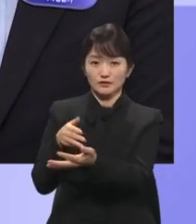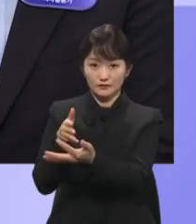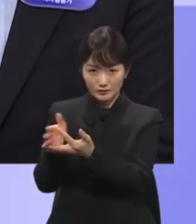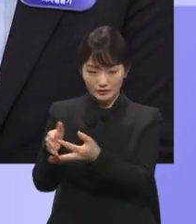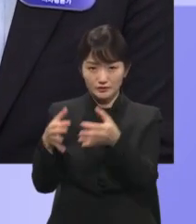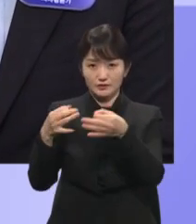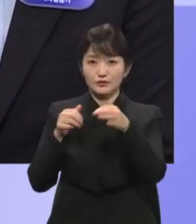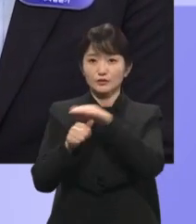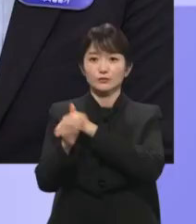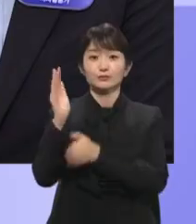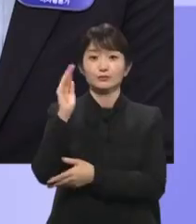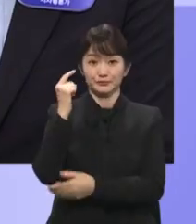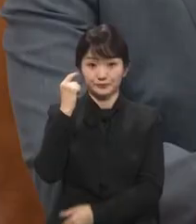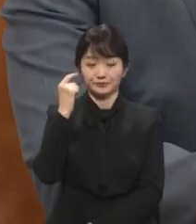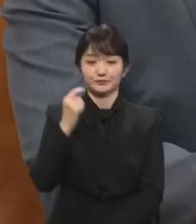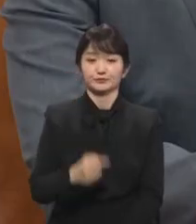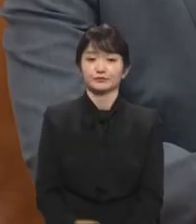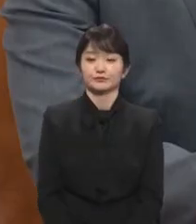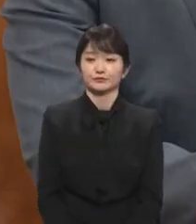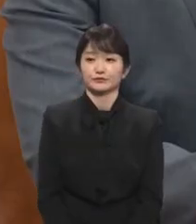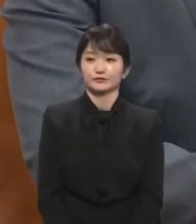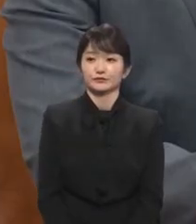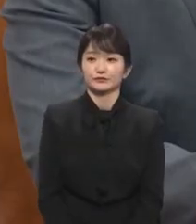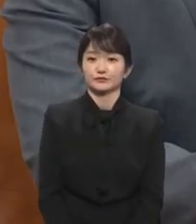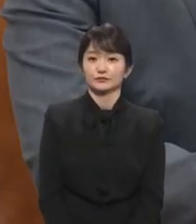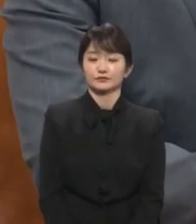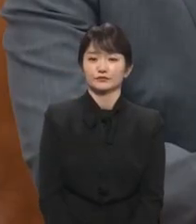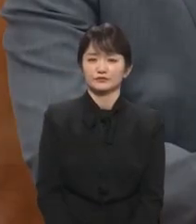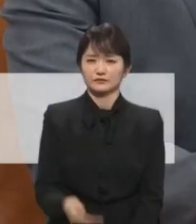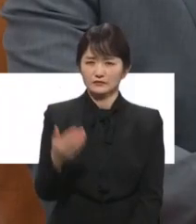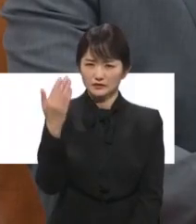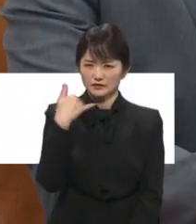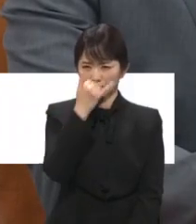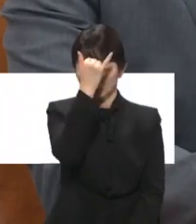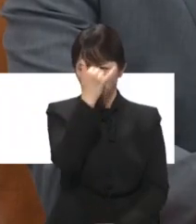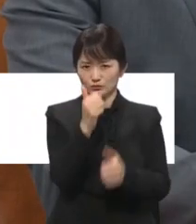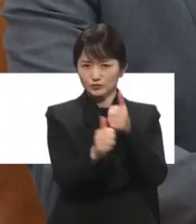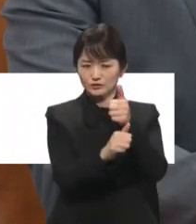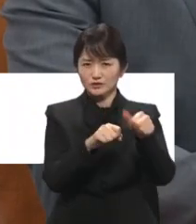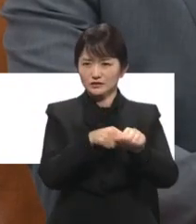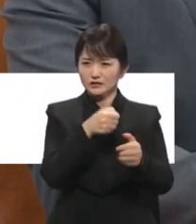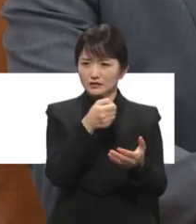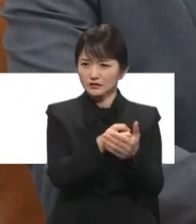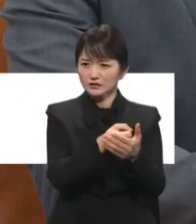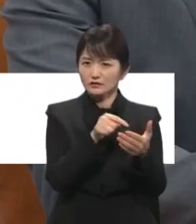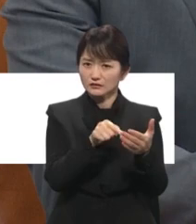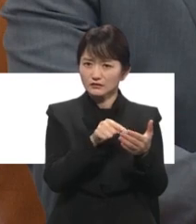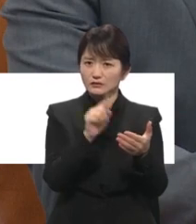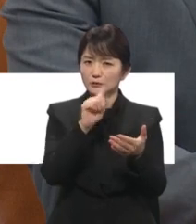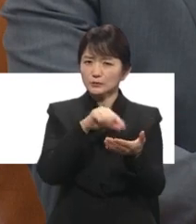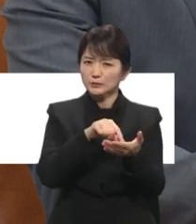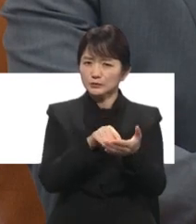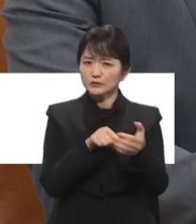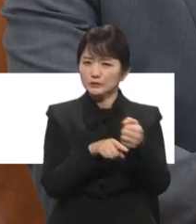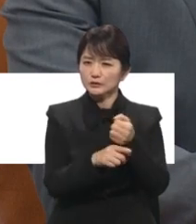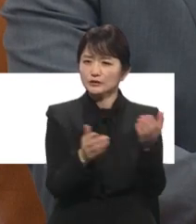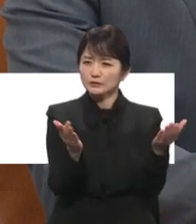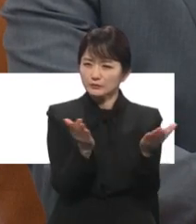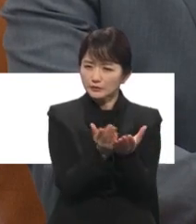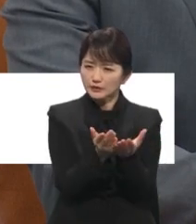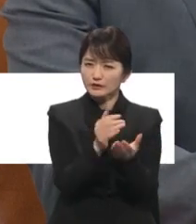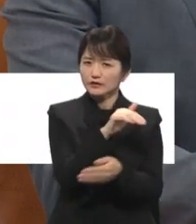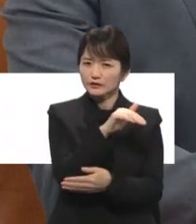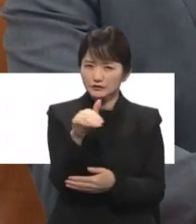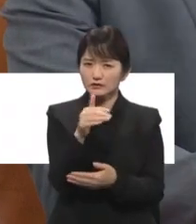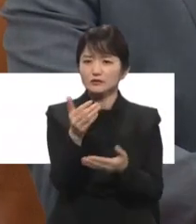들어보겠습니다 습니다 과거 윤리의 징계 결정은 나름 합리적 사유와